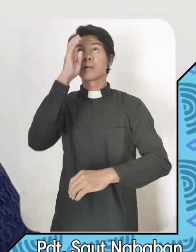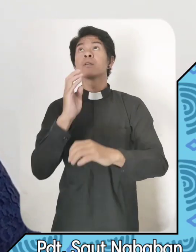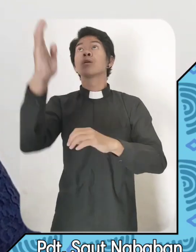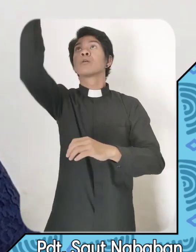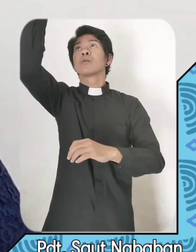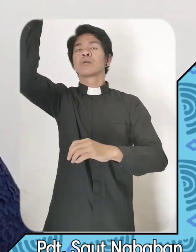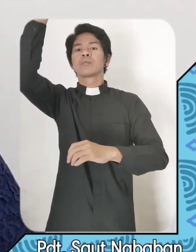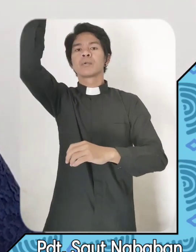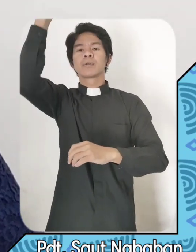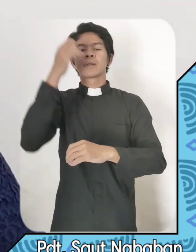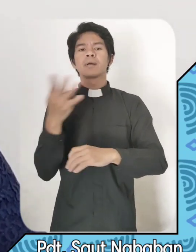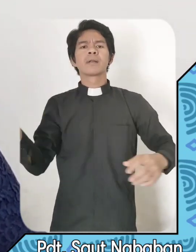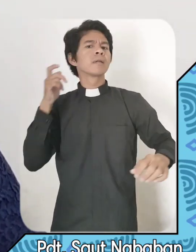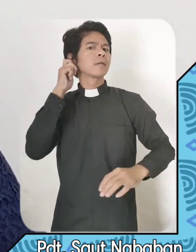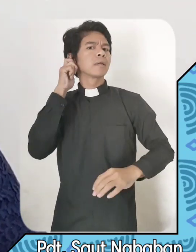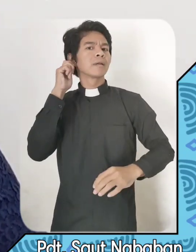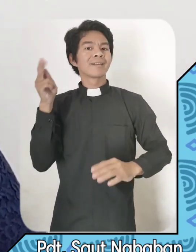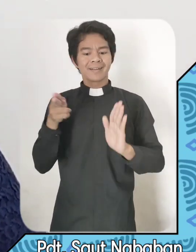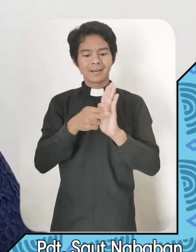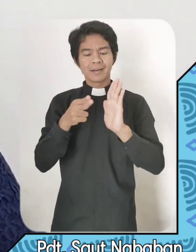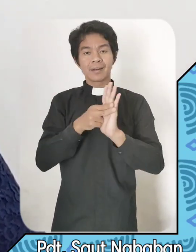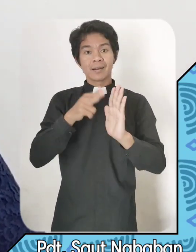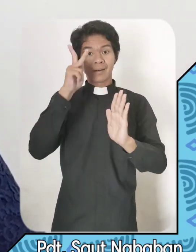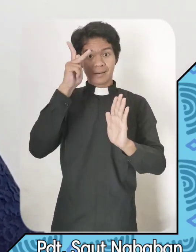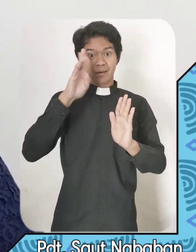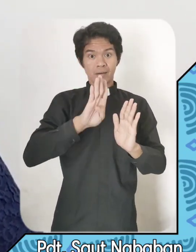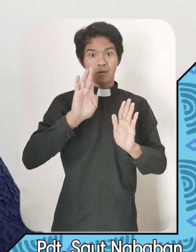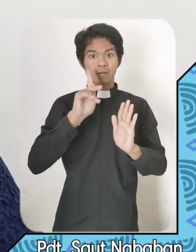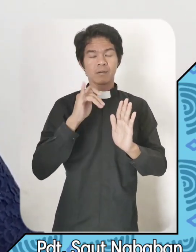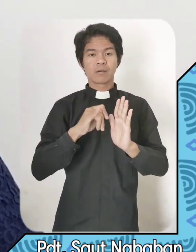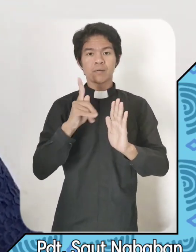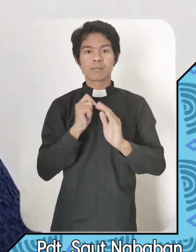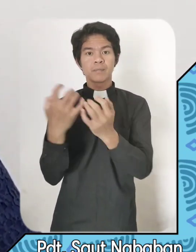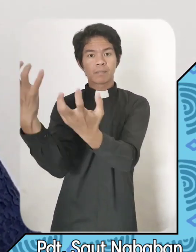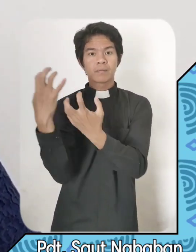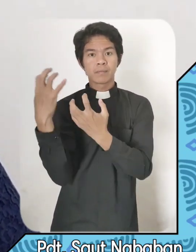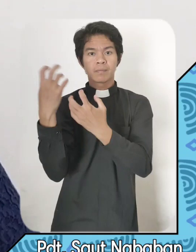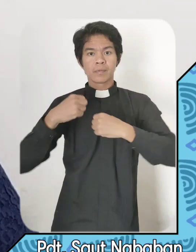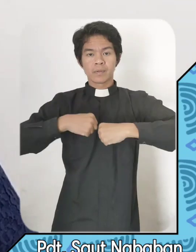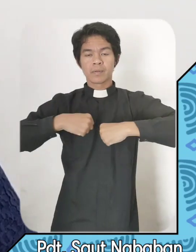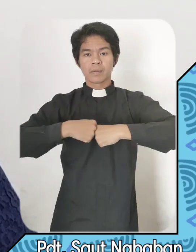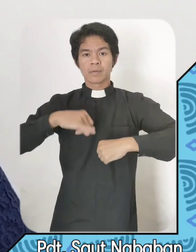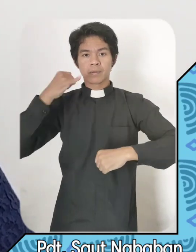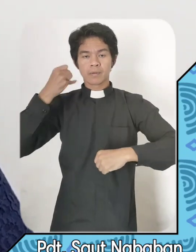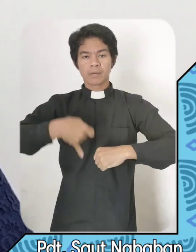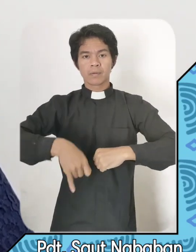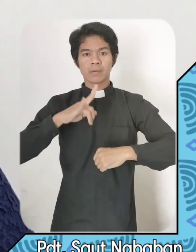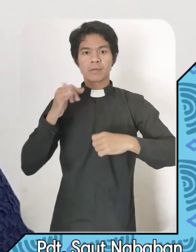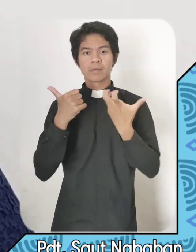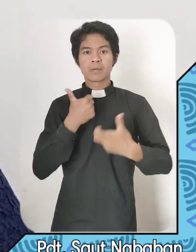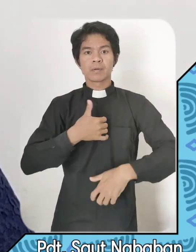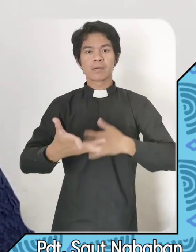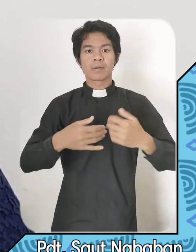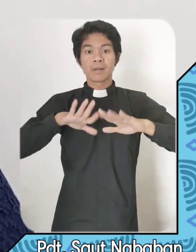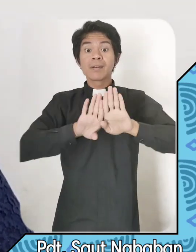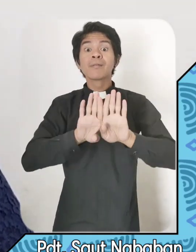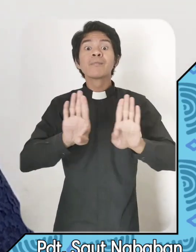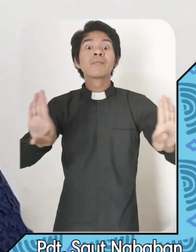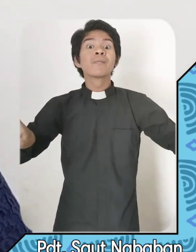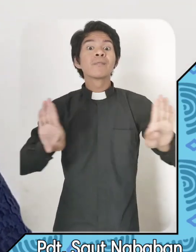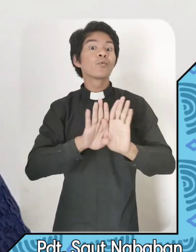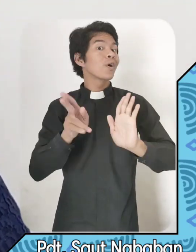kepada Allah karena perempuan Huria Kristen Batak Protestan menerima tantangan ini dengan